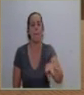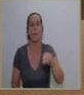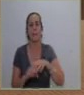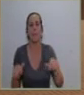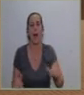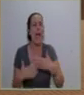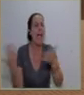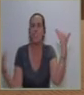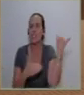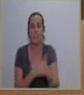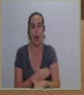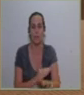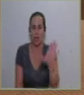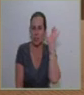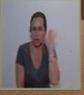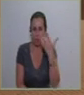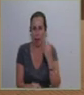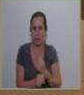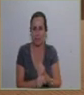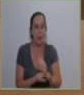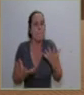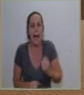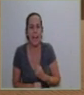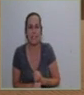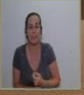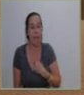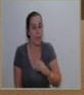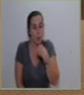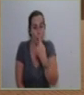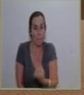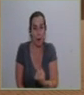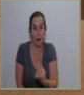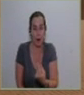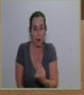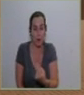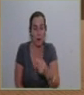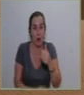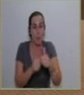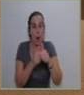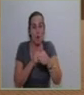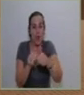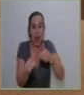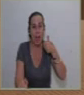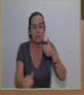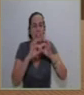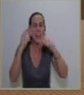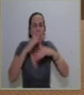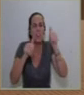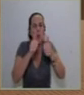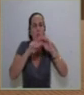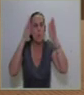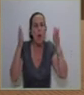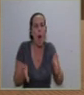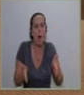אין לזה סוף. תקשיב מה נעשה. מה נעשה? אני אומר, בראש הטור הם התחילו לבנות כל מיני סוכות